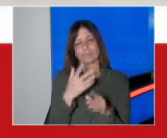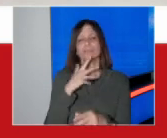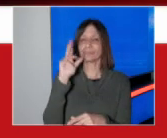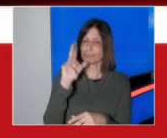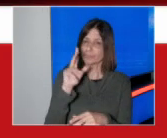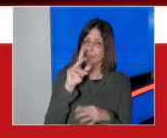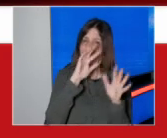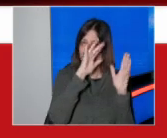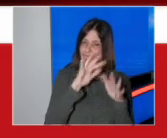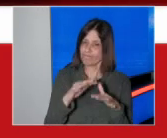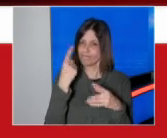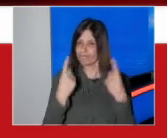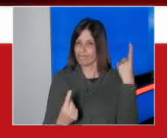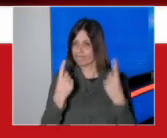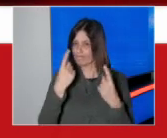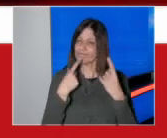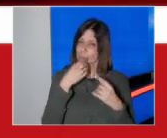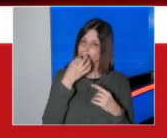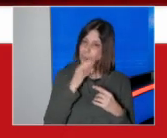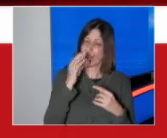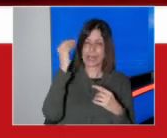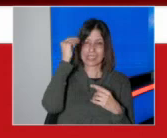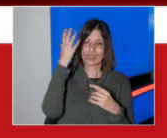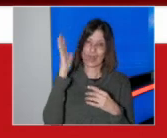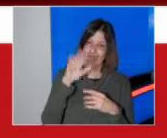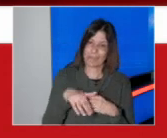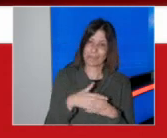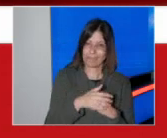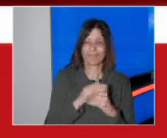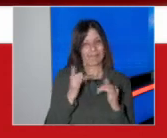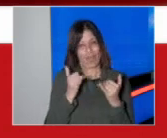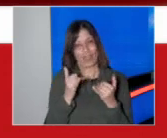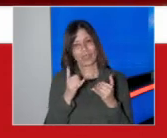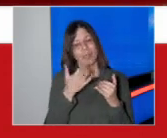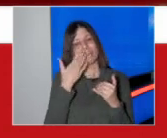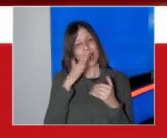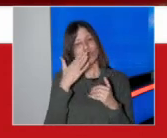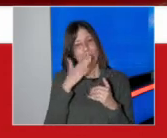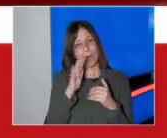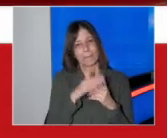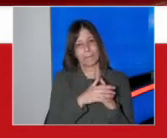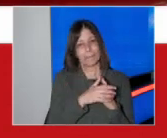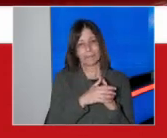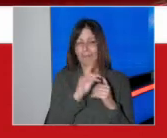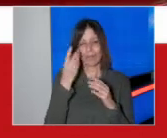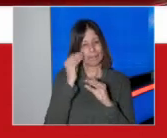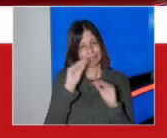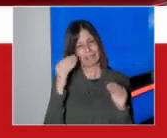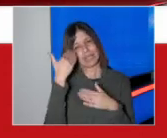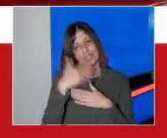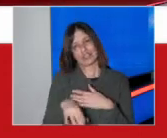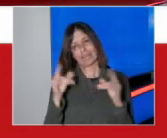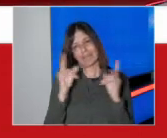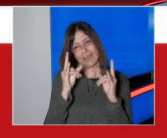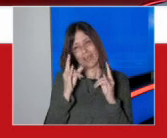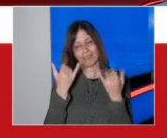במרץ יורד שלג מעט לעט, זה בסדר, מותר לזכור את זה גם. נכון? לירושלים, טוב, אבל לא להכריז על סופו של החורף בשלב